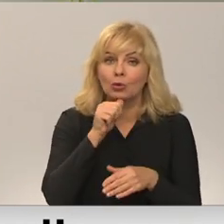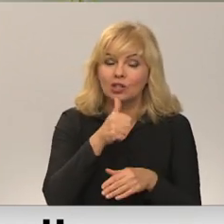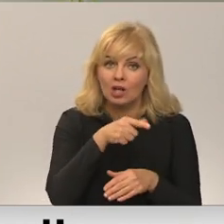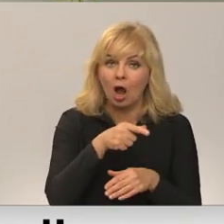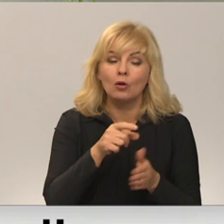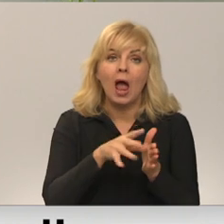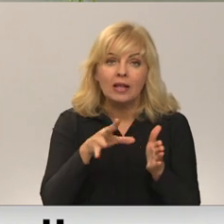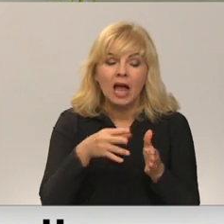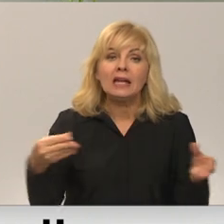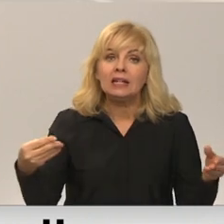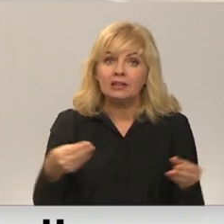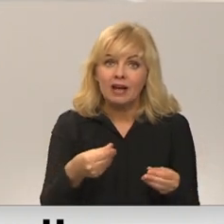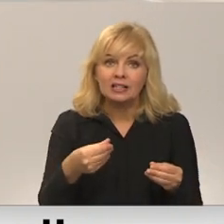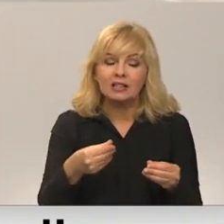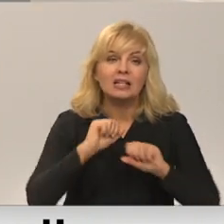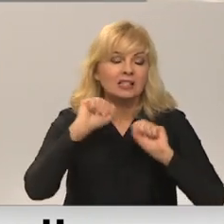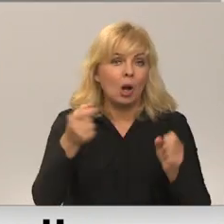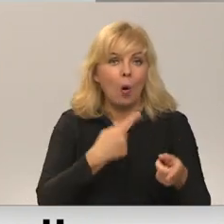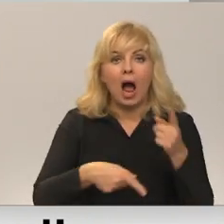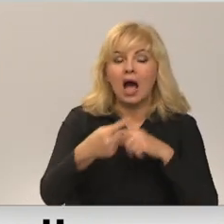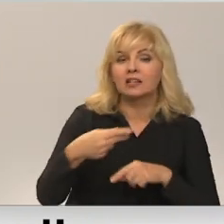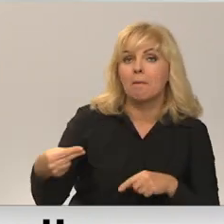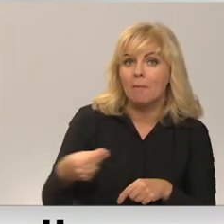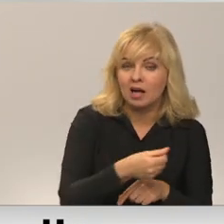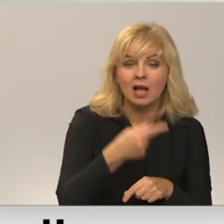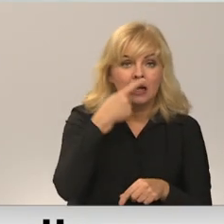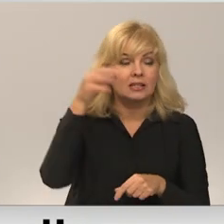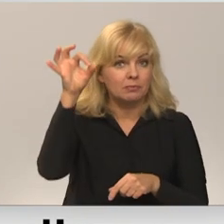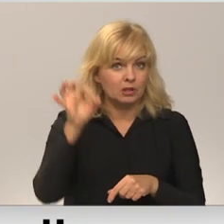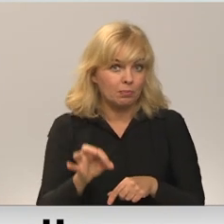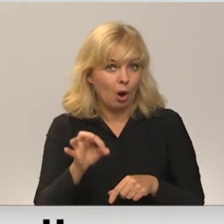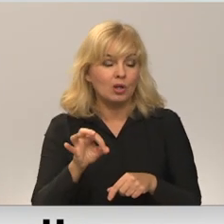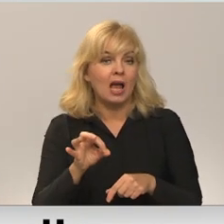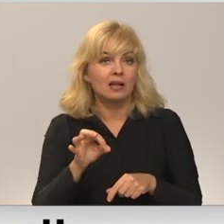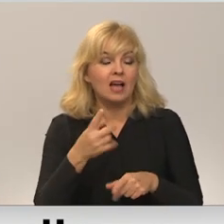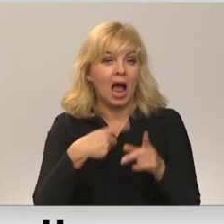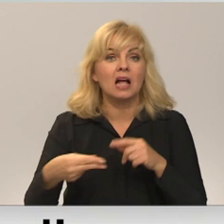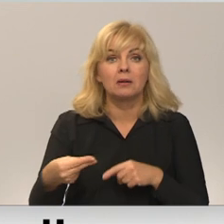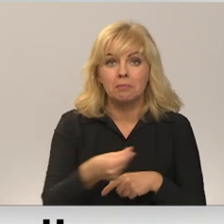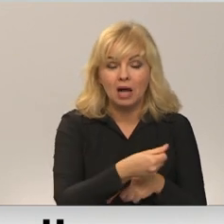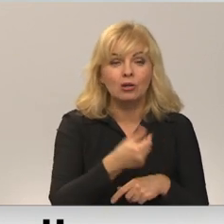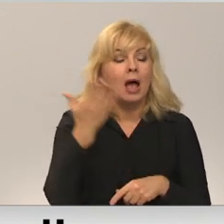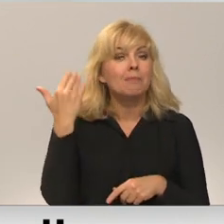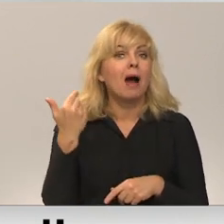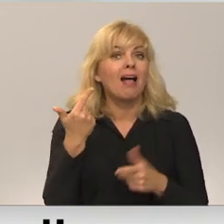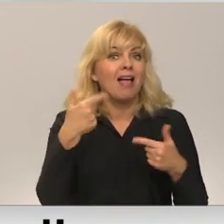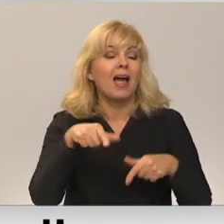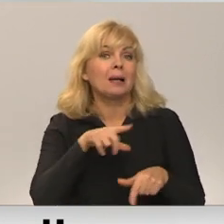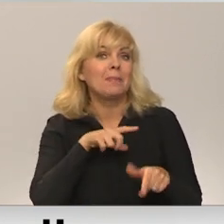investīcijas sāk atmaksāties straujāk. Lai projekts 100% atmaksātos pēc tā laika elektrības